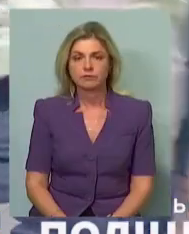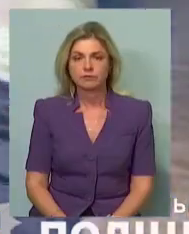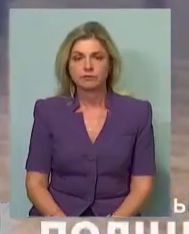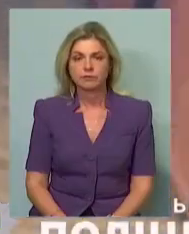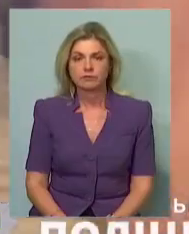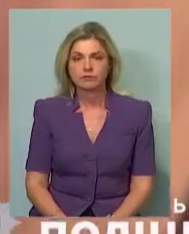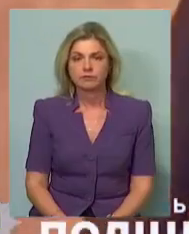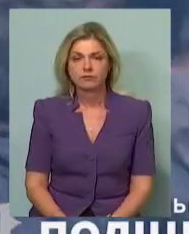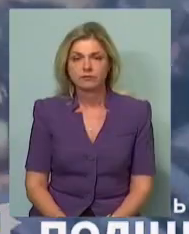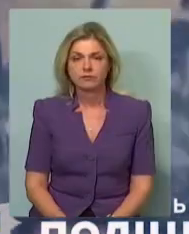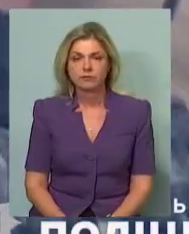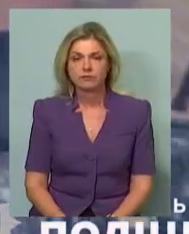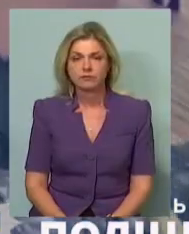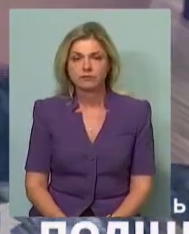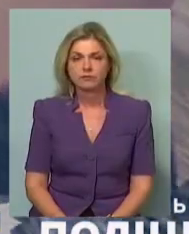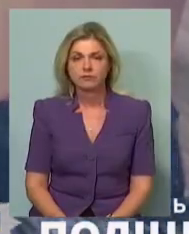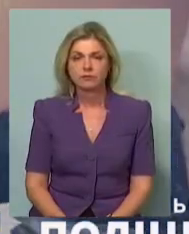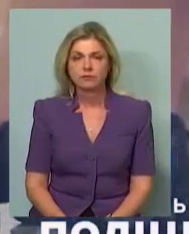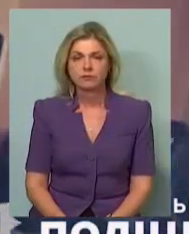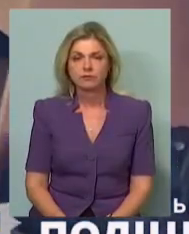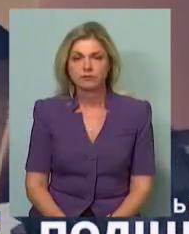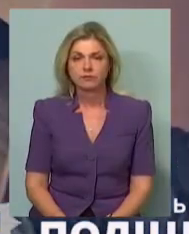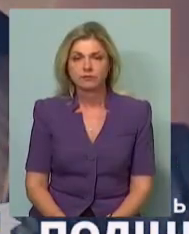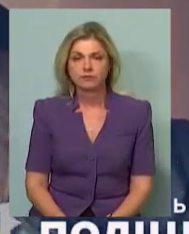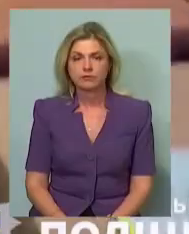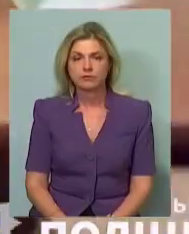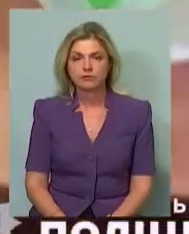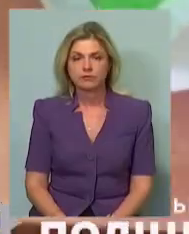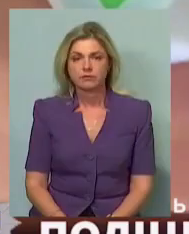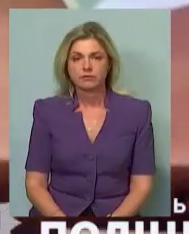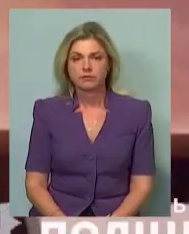Хто там є? Там прибіль?